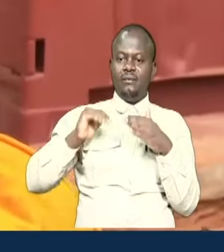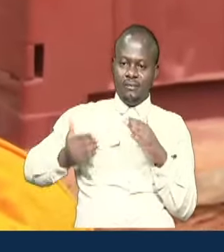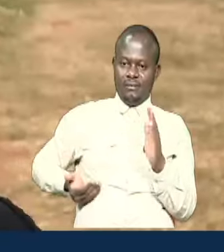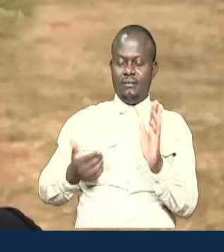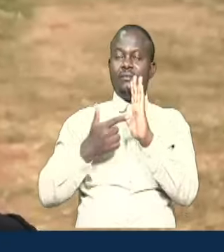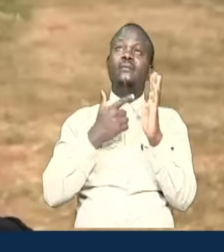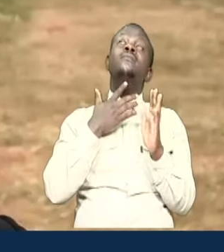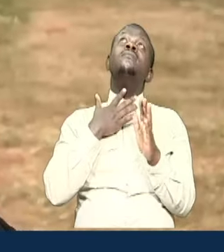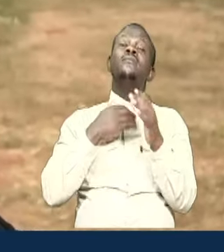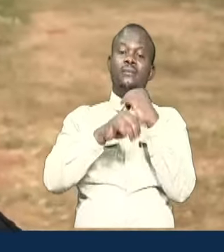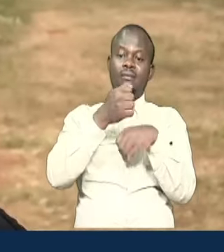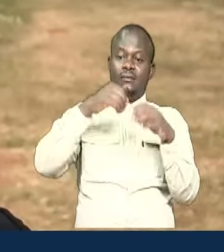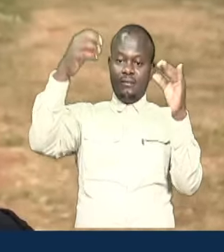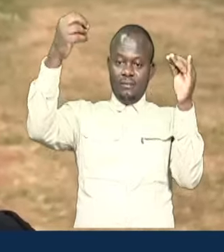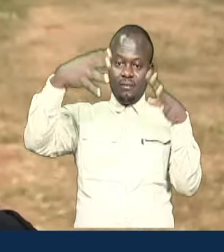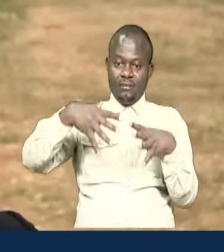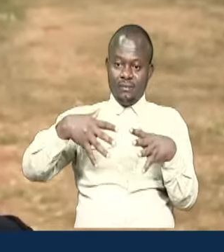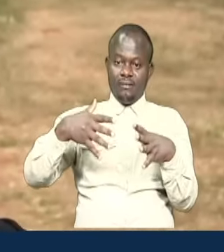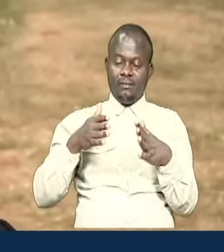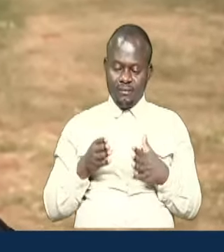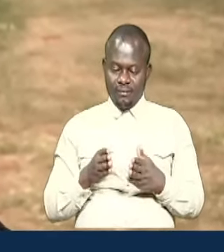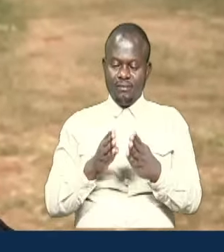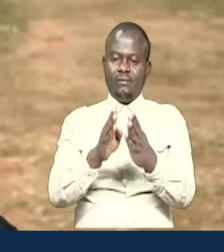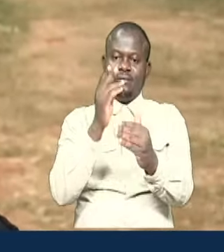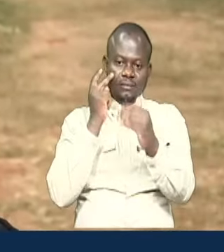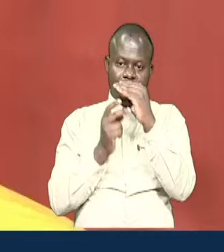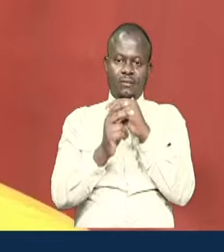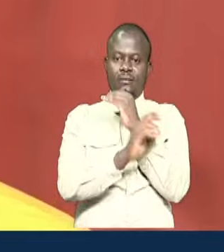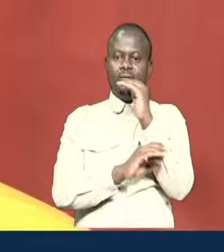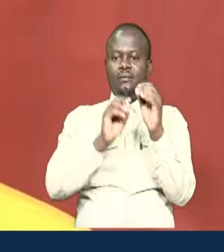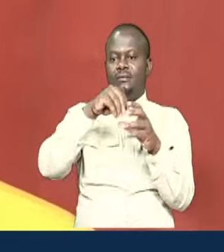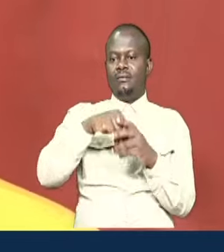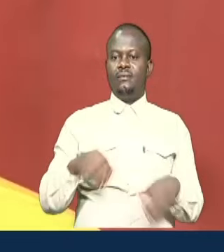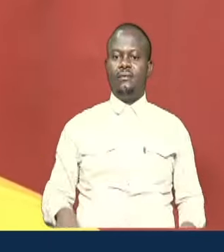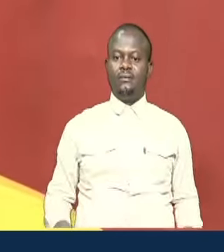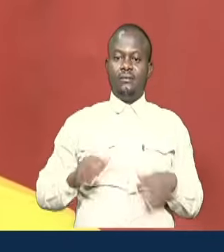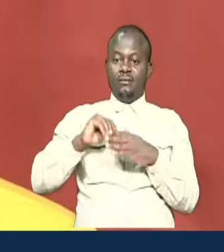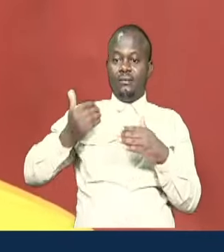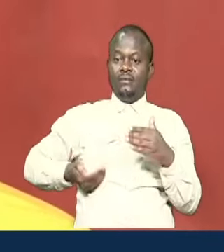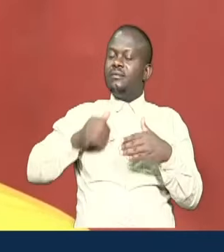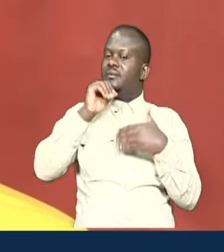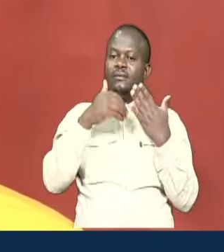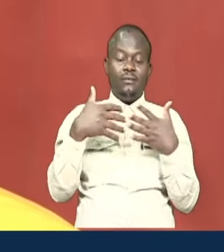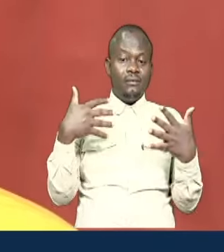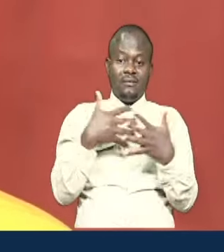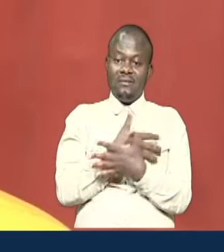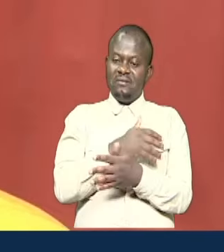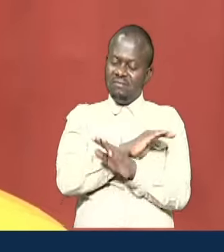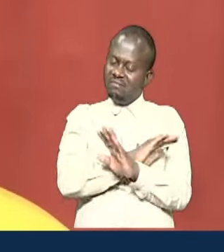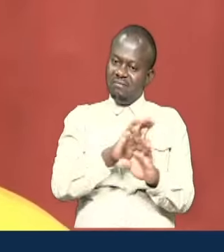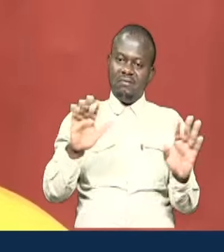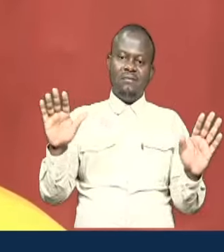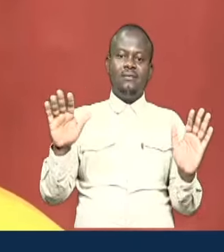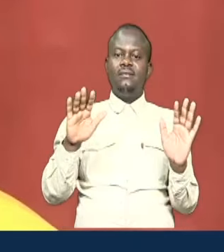bagaragaje inyota y'ibikorwa bifatika biganisha mu cyerekezo igihugu kirimo abagore bamaze gutinyuka cyane bamaze